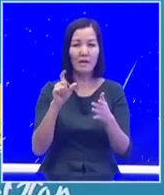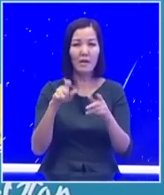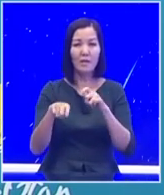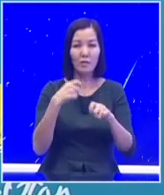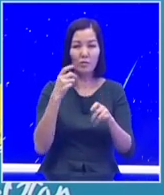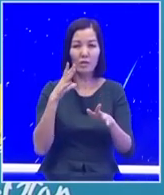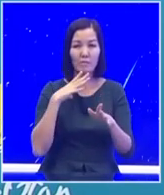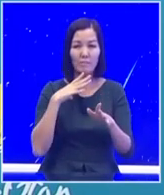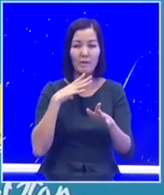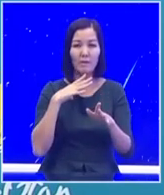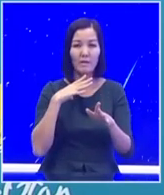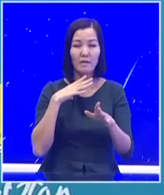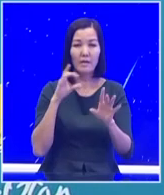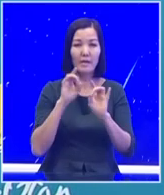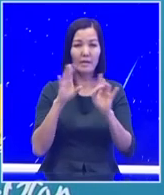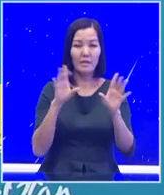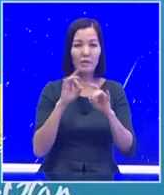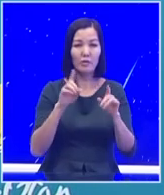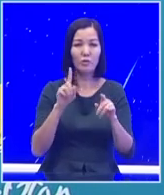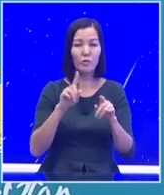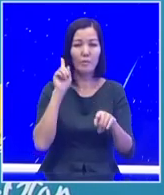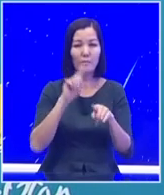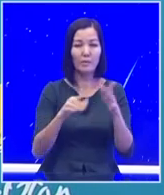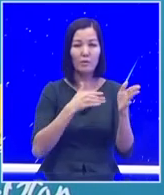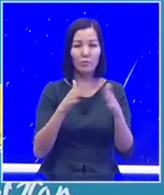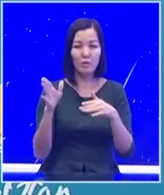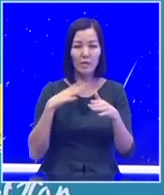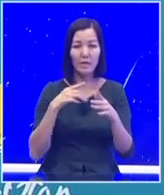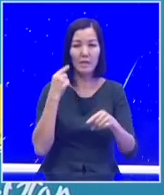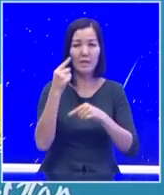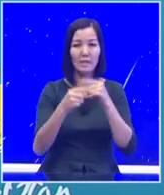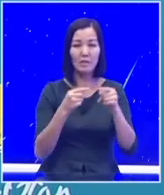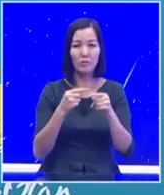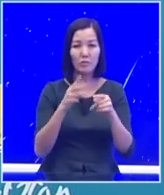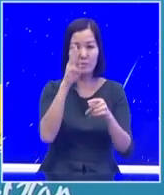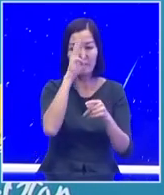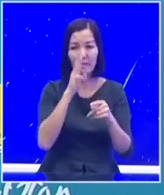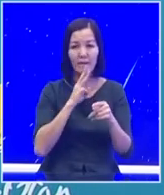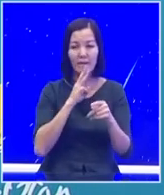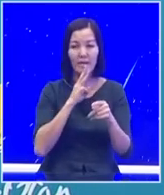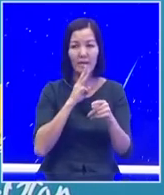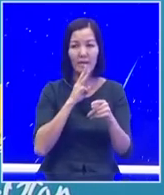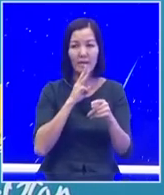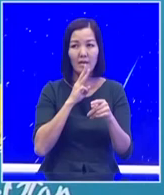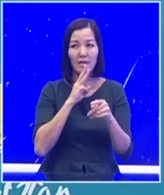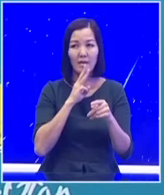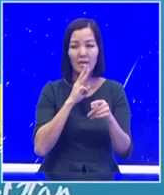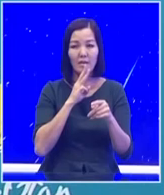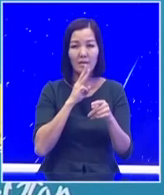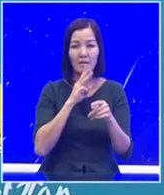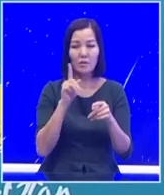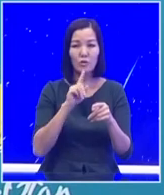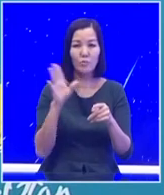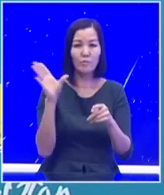нарушениям данной рекомендации, чтобы устранили, и на следующем квартале дано время, чтобы устранили.